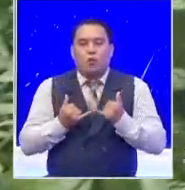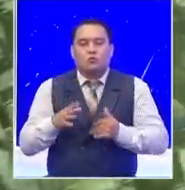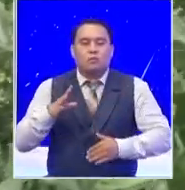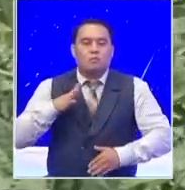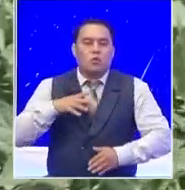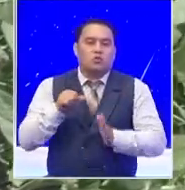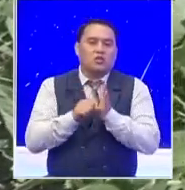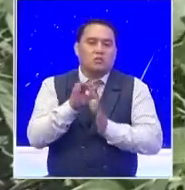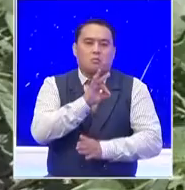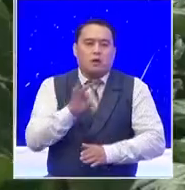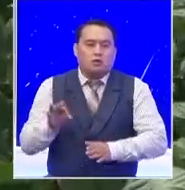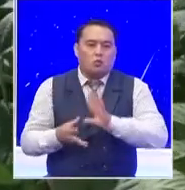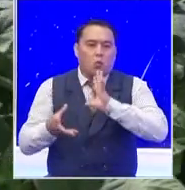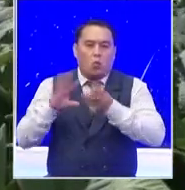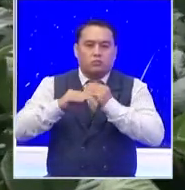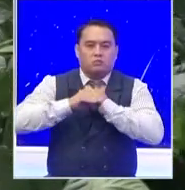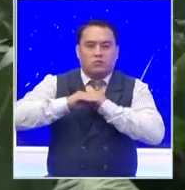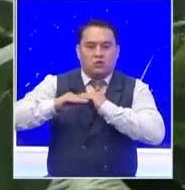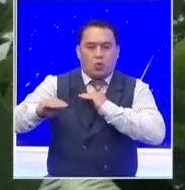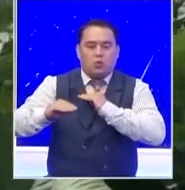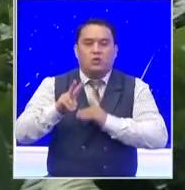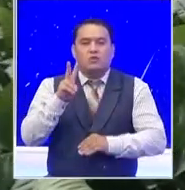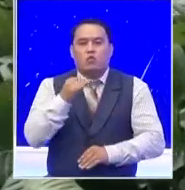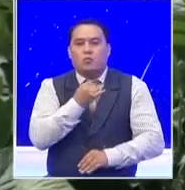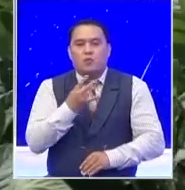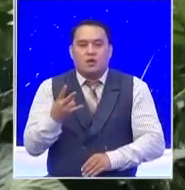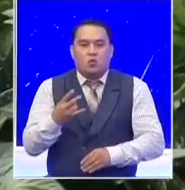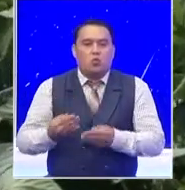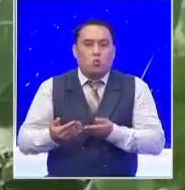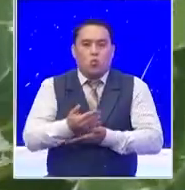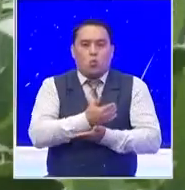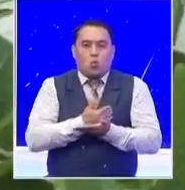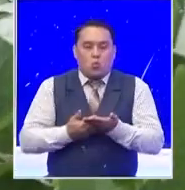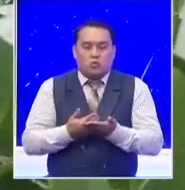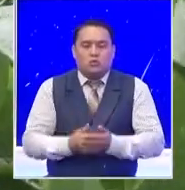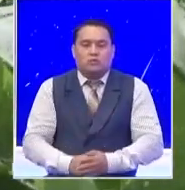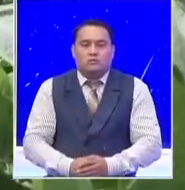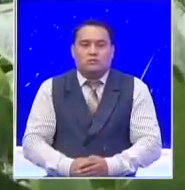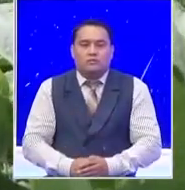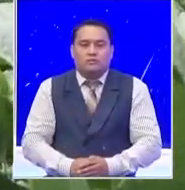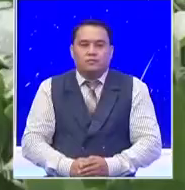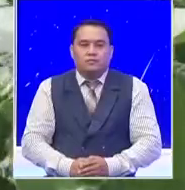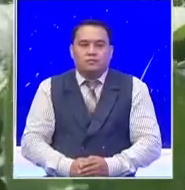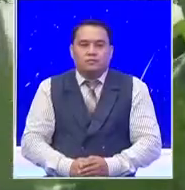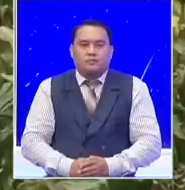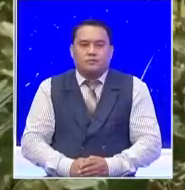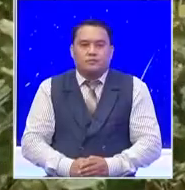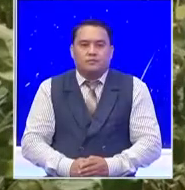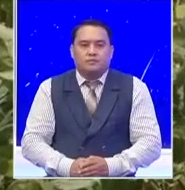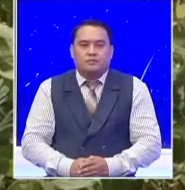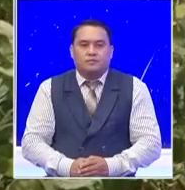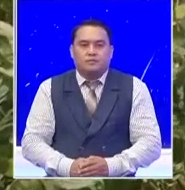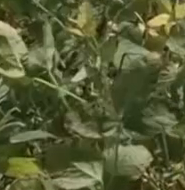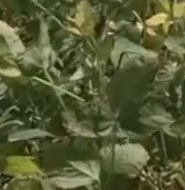более 6% от общей площади посевных. Около 2 миллионов тонн урожая уже в зернохранилищах. Гульмира Тимиргалиева, Курманжан